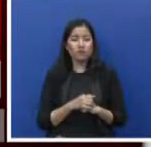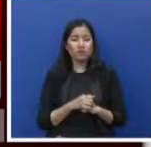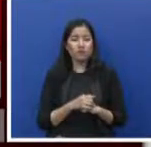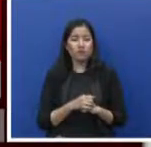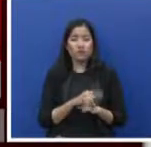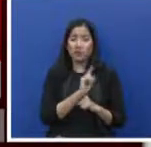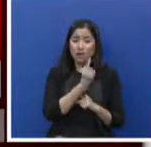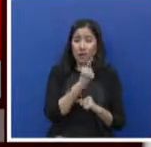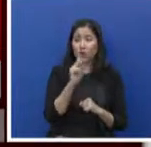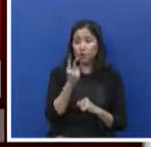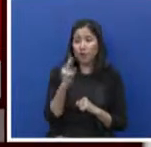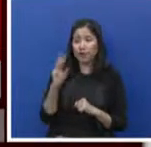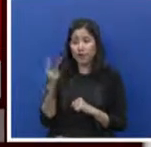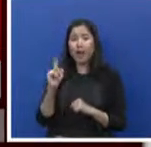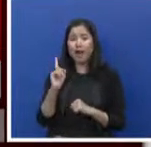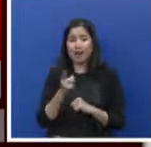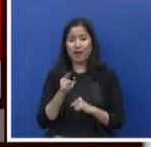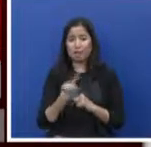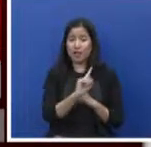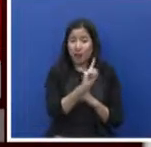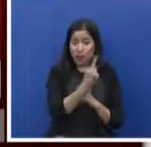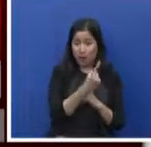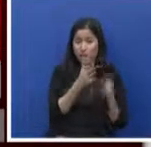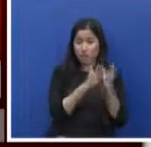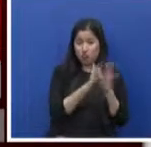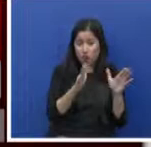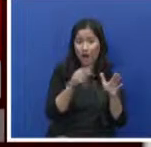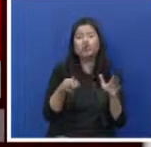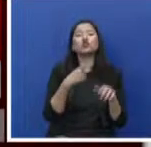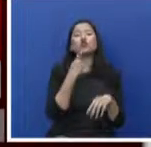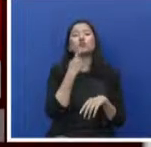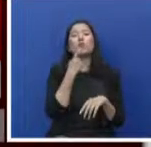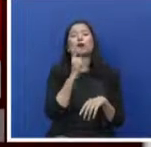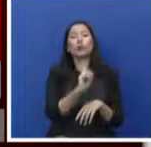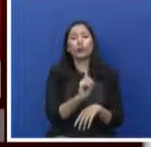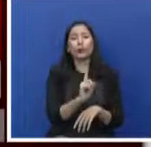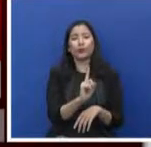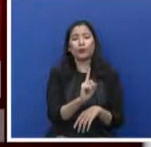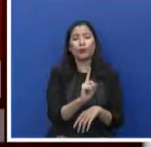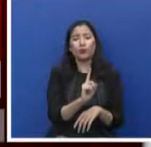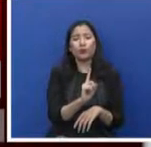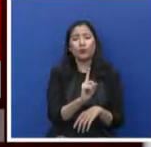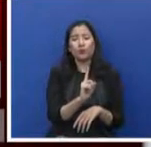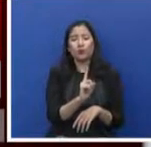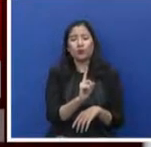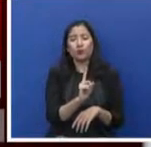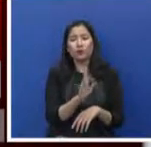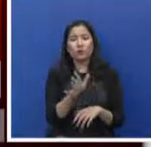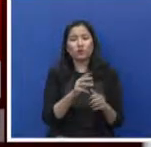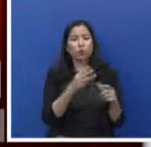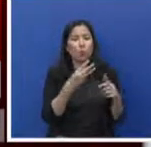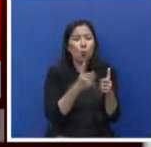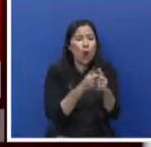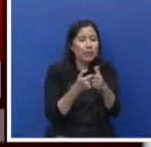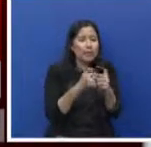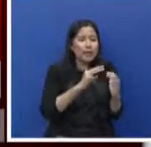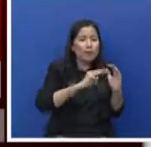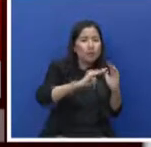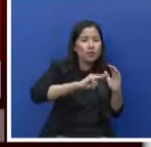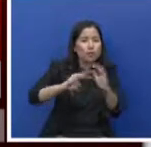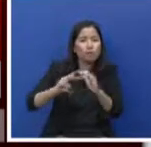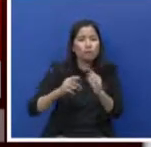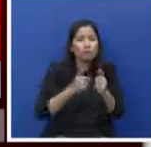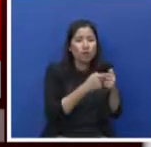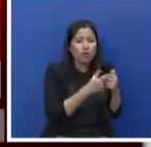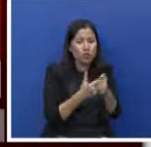pertama, gelombang kedua, gelombang ketiga ya. Waktu gelombang pertama kita buka, nyoba nih gitu. Langsung waktu kita WhatsApp, dalam 30